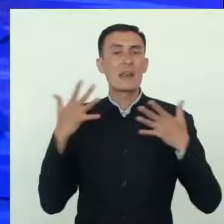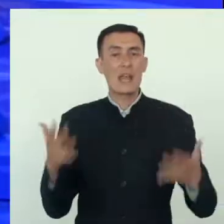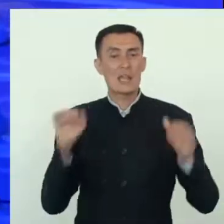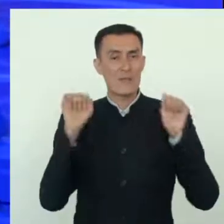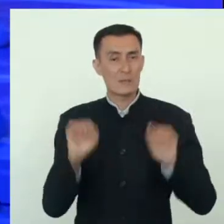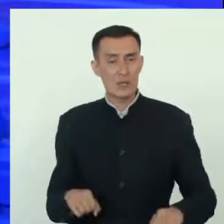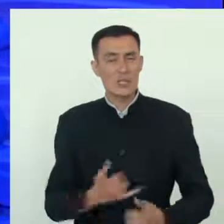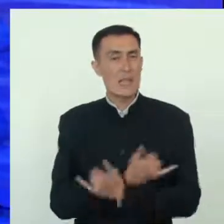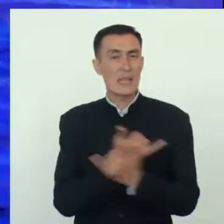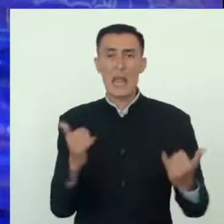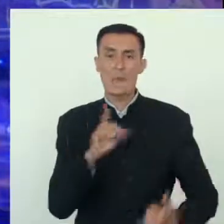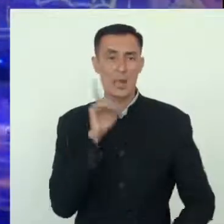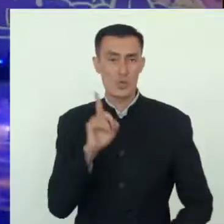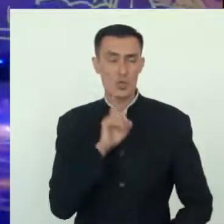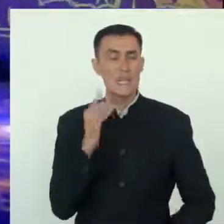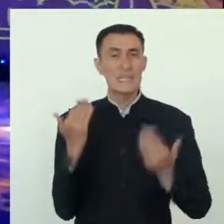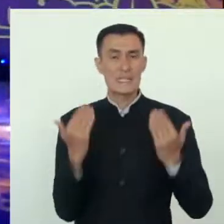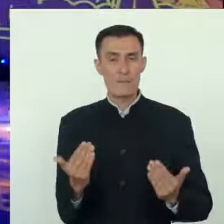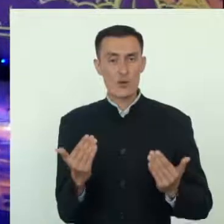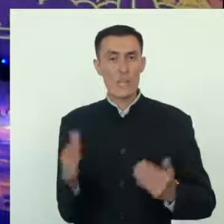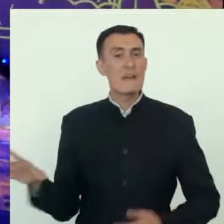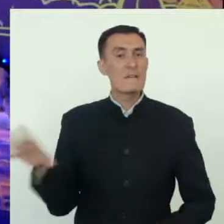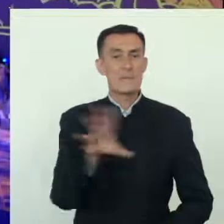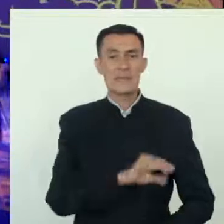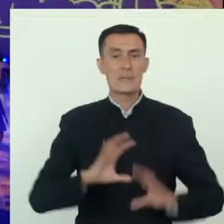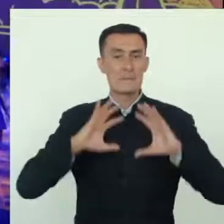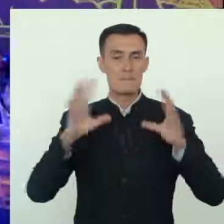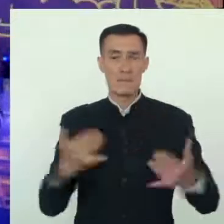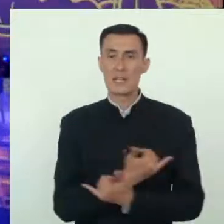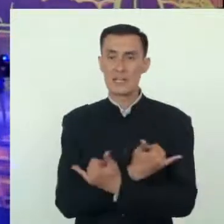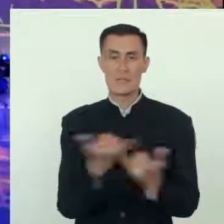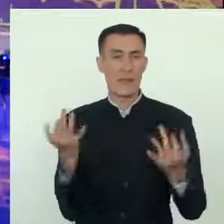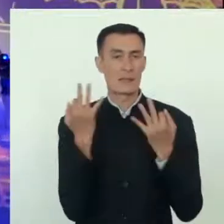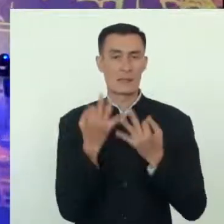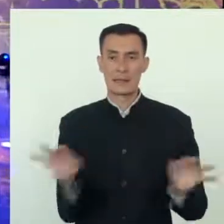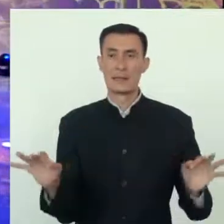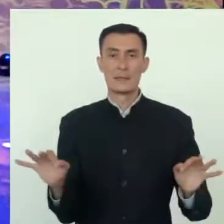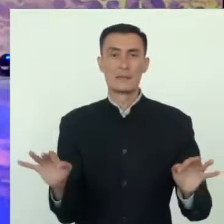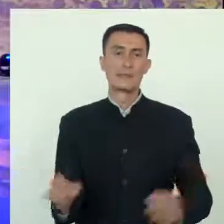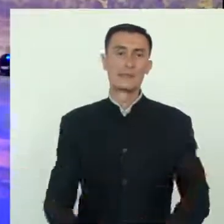невероятные возможности для молодежи. Сегодня весь мир у твоих ног.